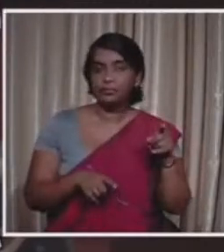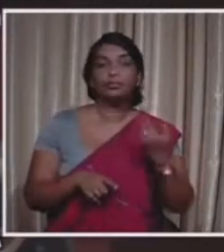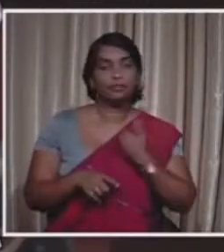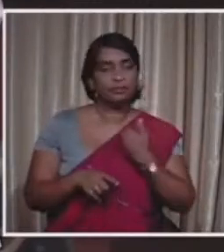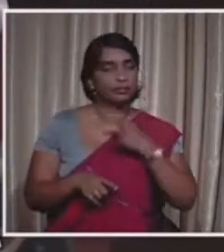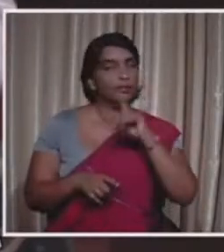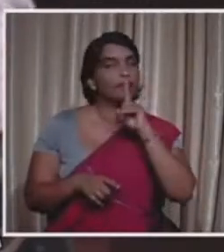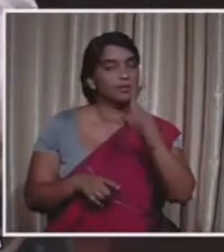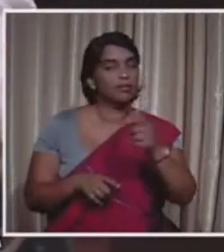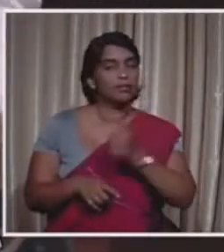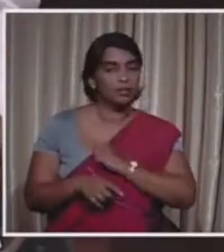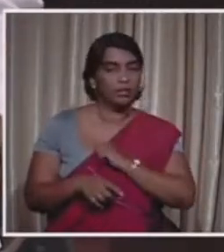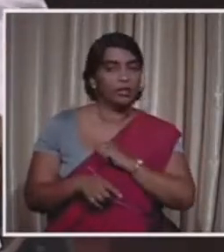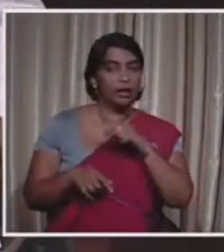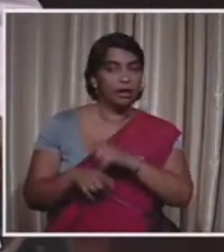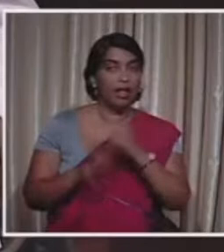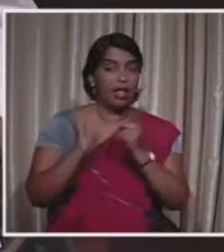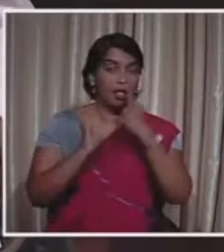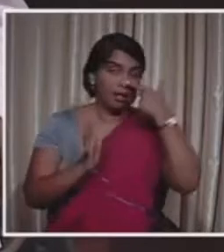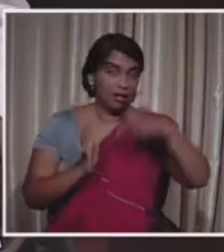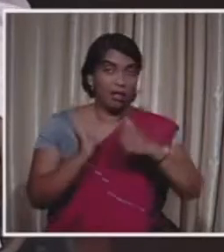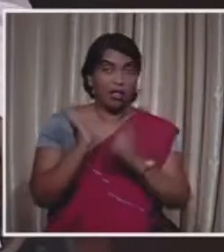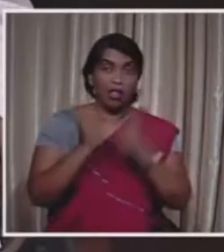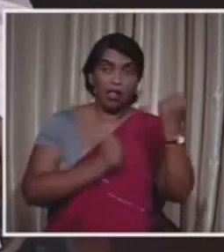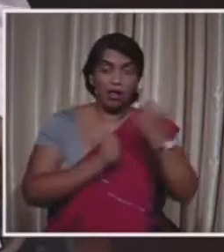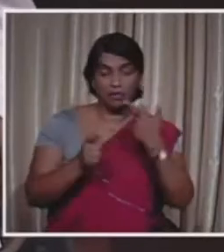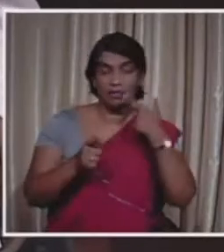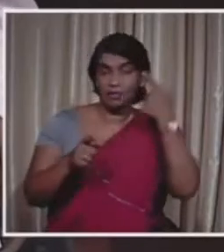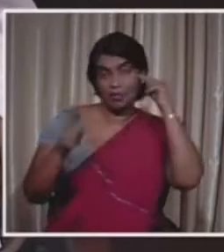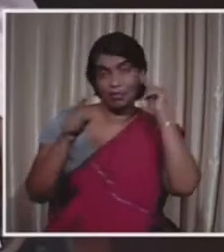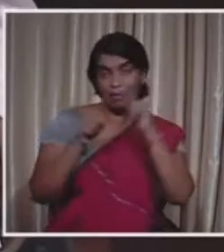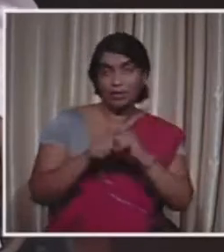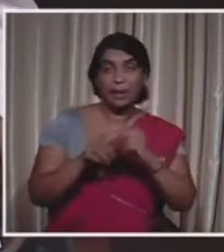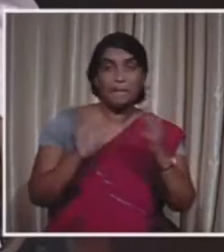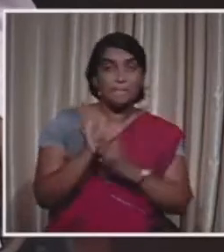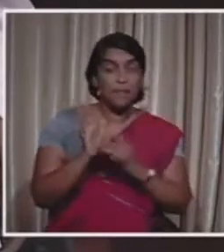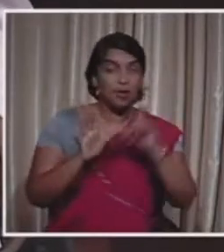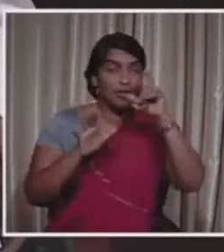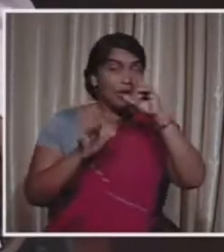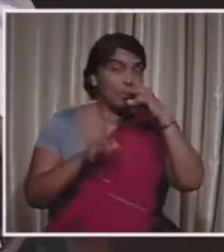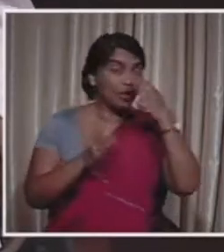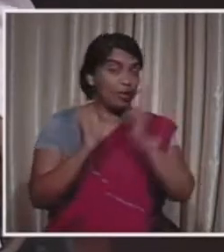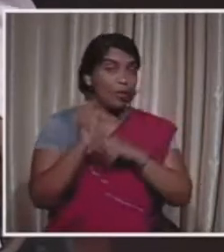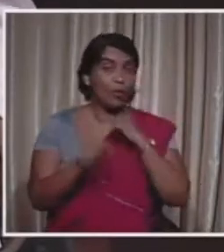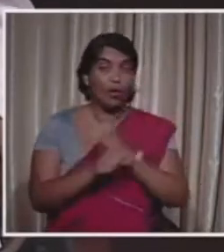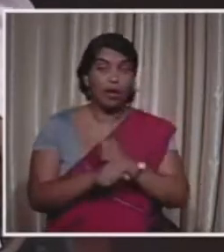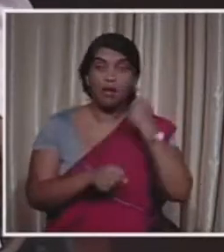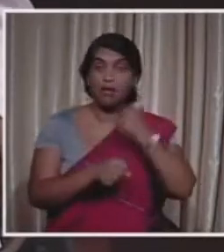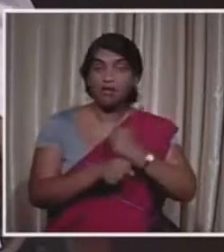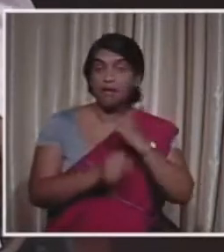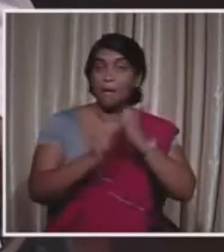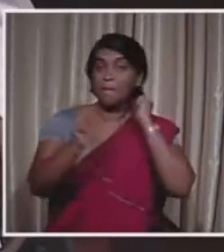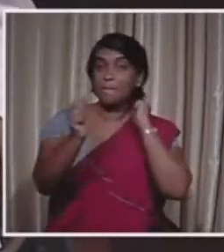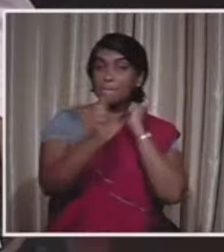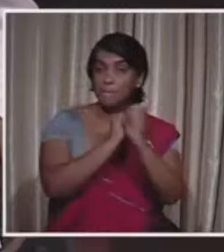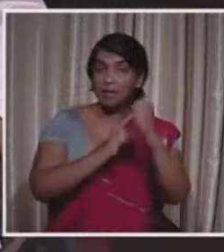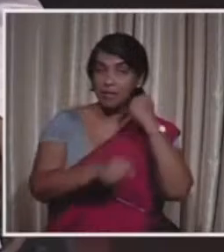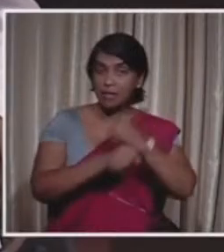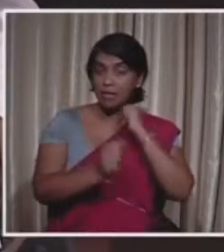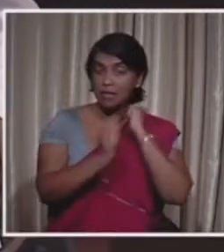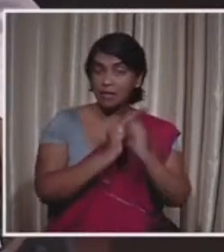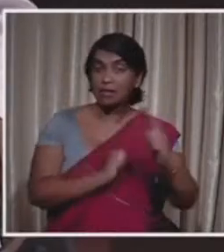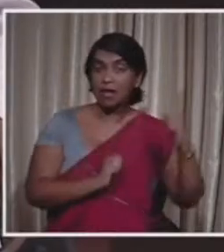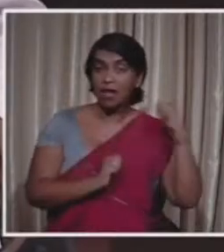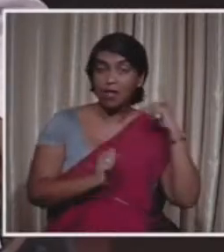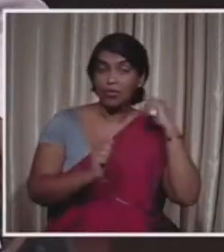අහන්න කැමති, දැන් බවුසරයක් ගැන කතා කරනවා, මිරිහානේ අර ආණ්ඩුවේ බස් රථයට, අර හමුදාවේ